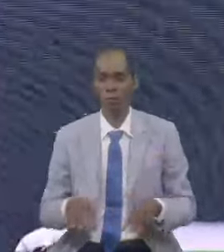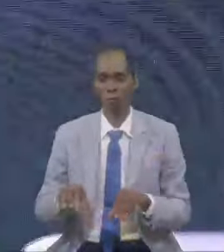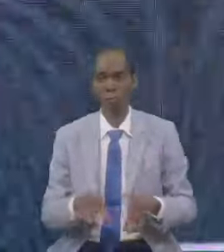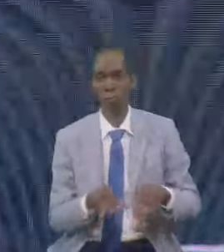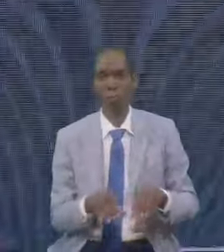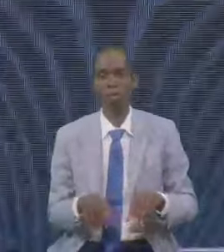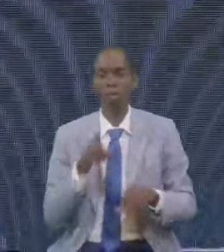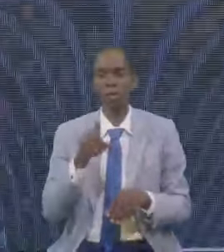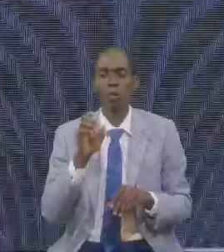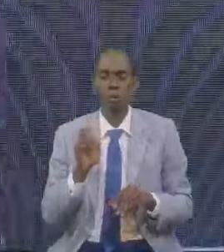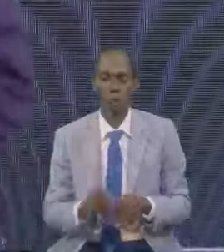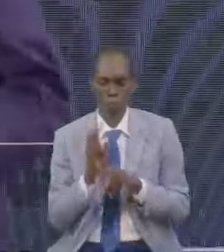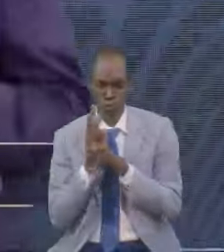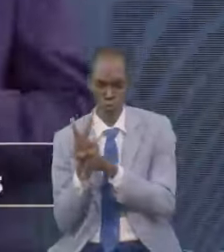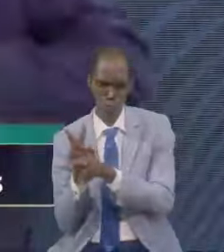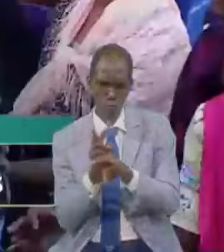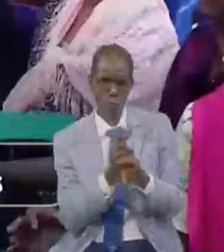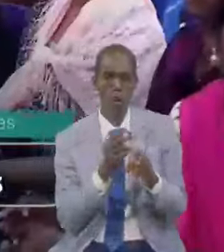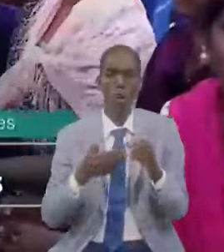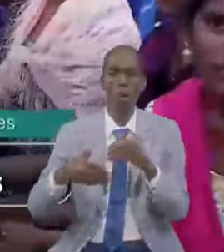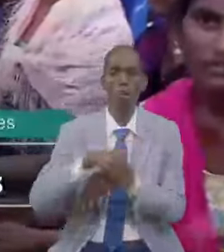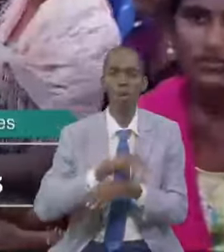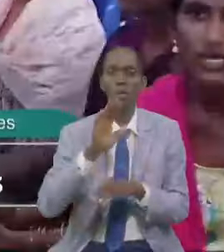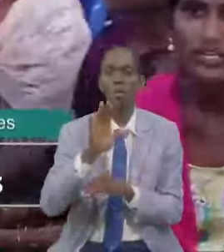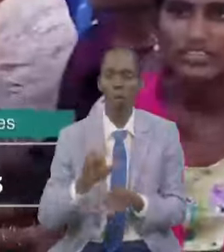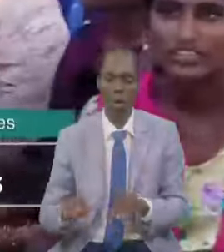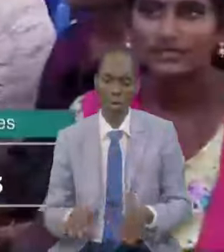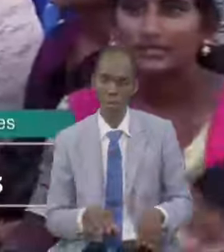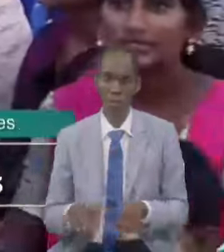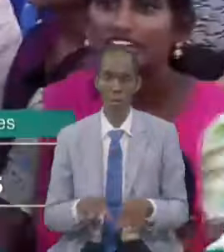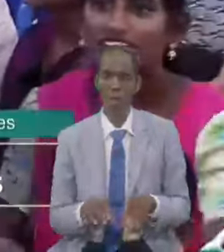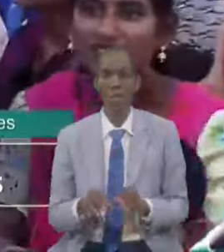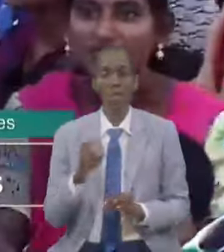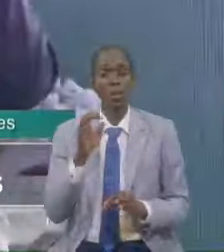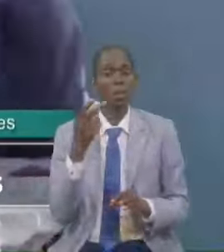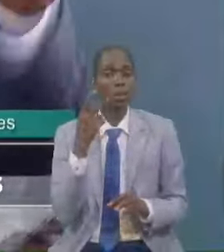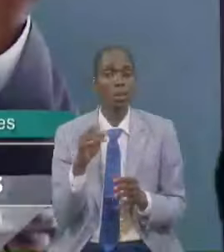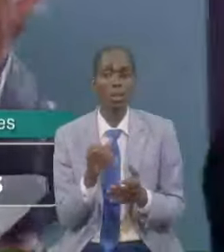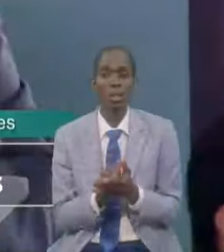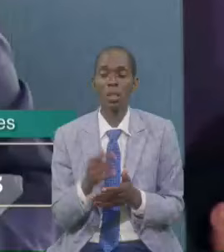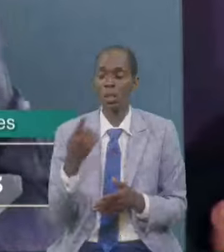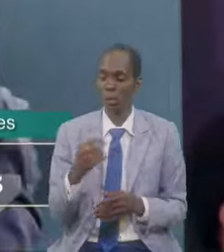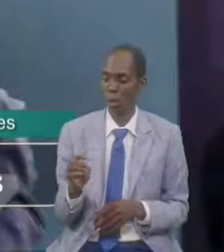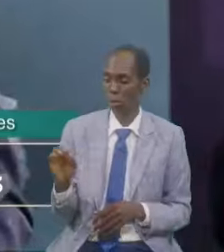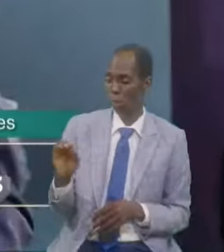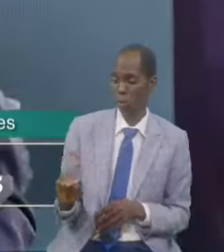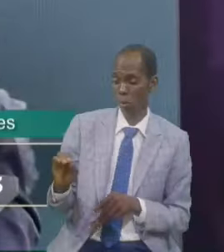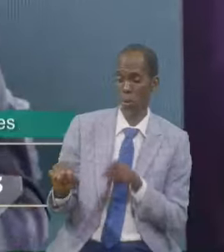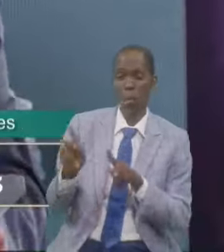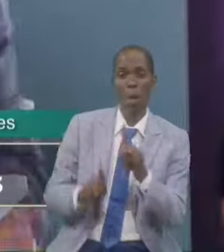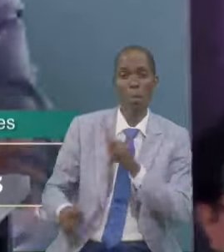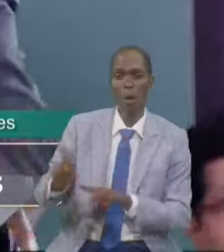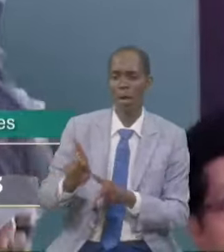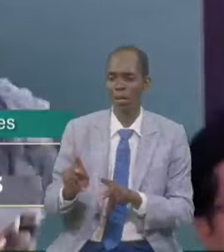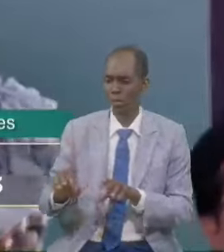యువర్ యాక్షన్. ఒక్కసారి మీ చర్యలు చూసుకుంటే ది జీరోస్ ఆర్ ద పీపుల్ దట్ యాక్ట్ వితౌట్ థింకింగ్. ఈ యొక్క సున్నాలు లాంటి